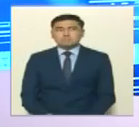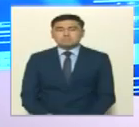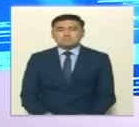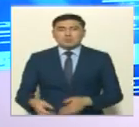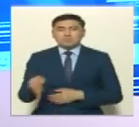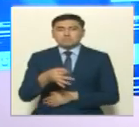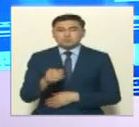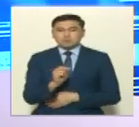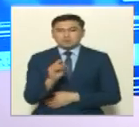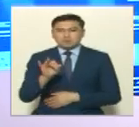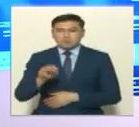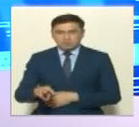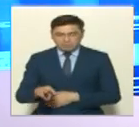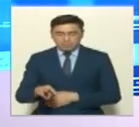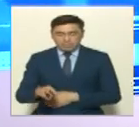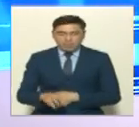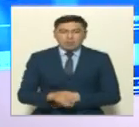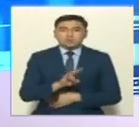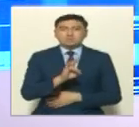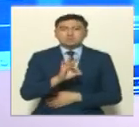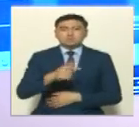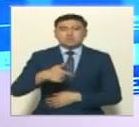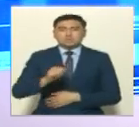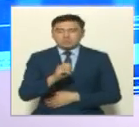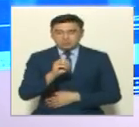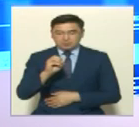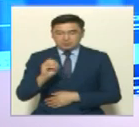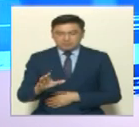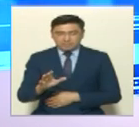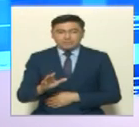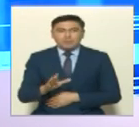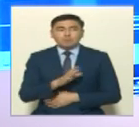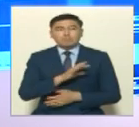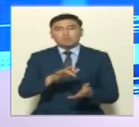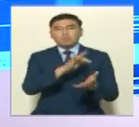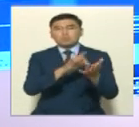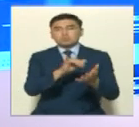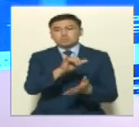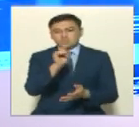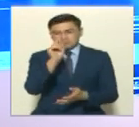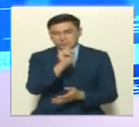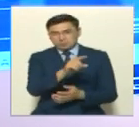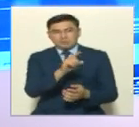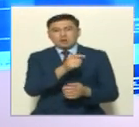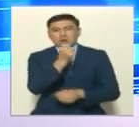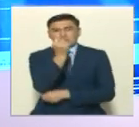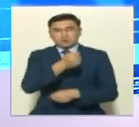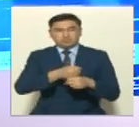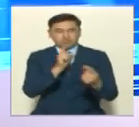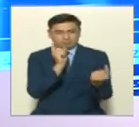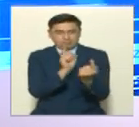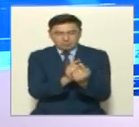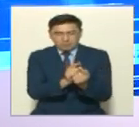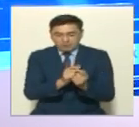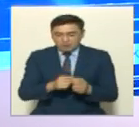Аким области Нурлан Агаев встретился с секс-работниками компании «Бералиев» Жанаузене. Во встрече участие приняли представители руководящего